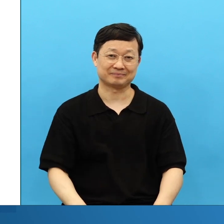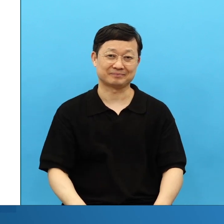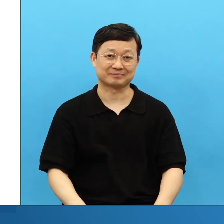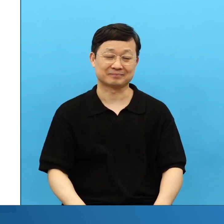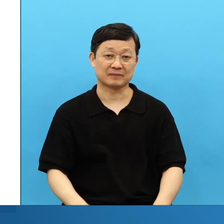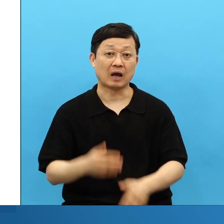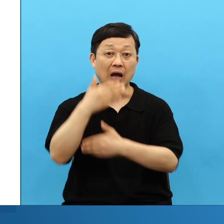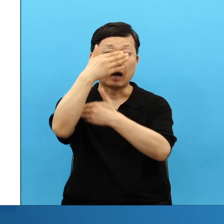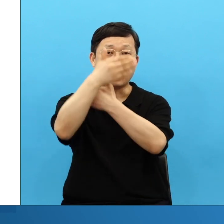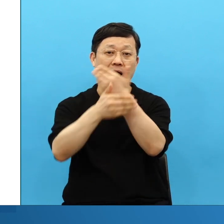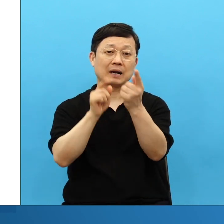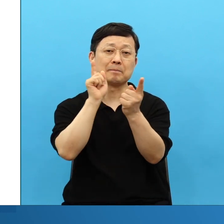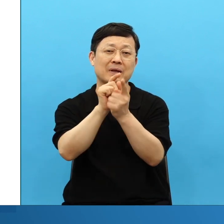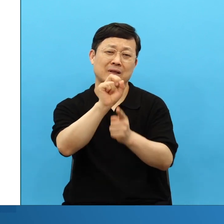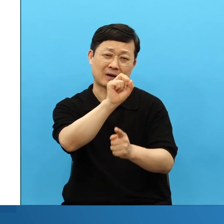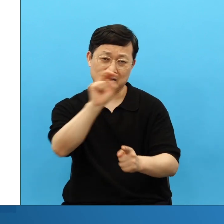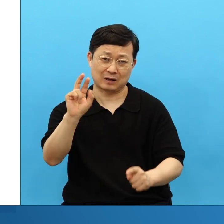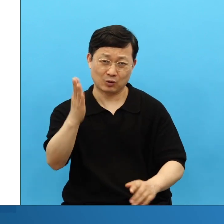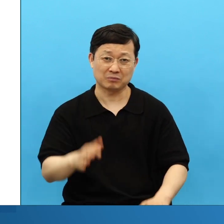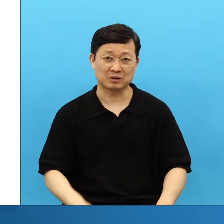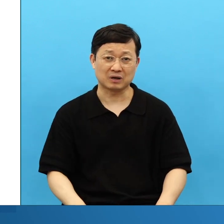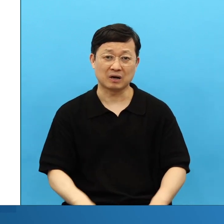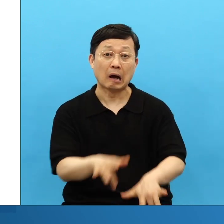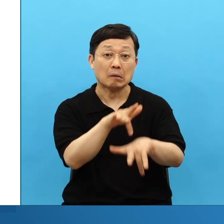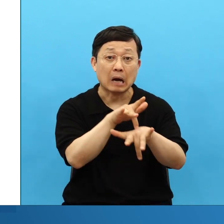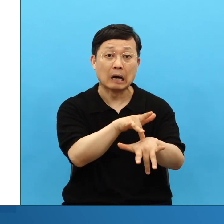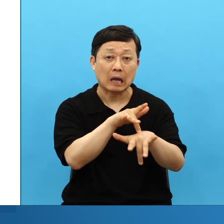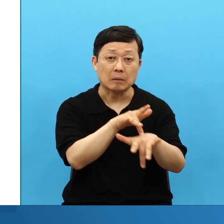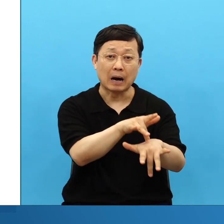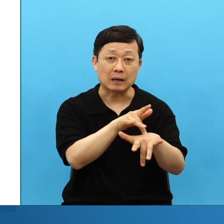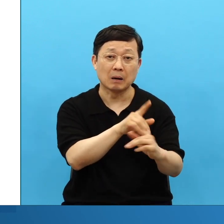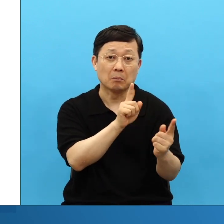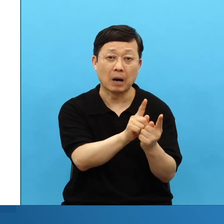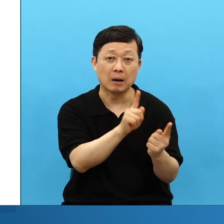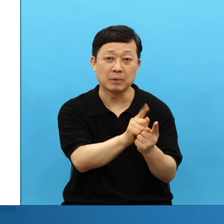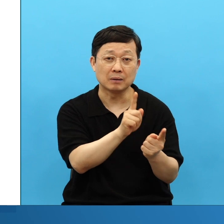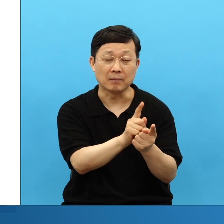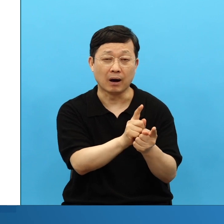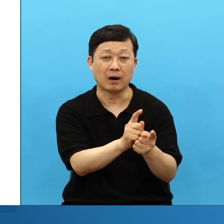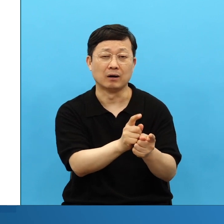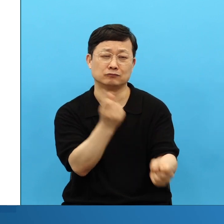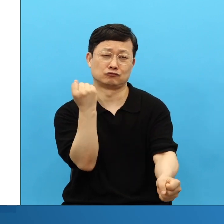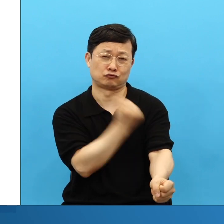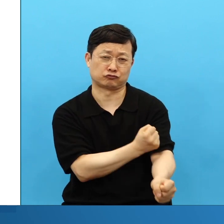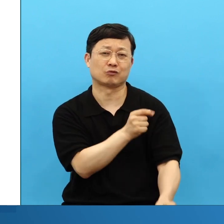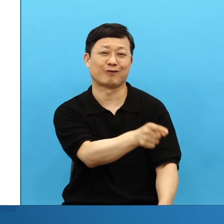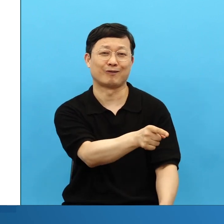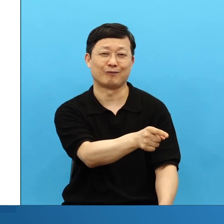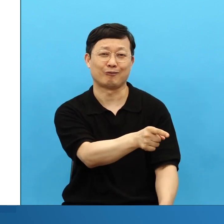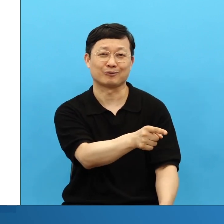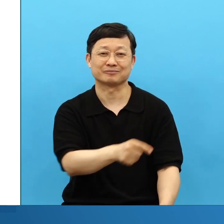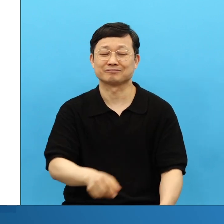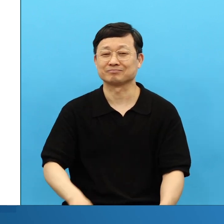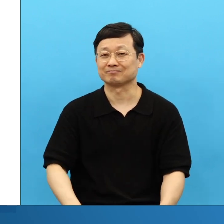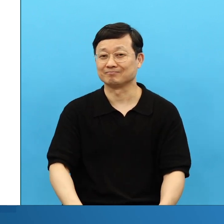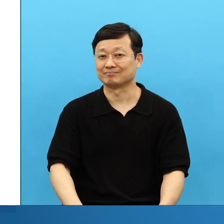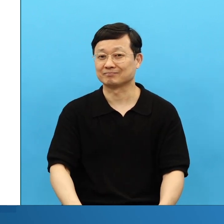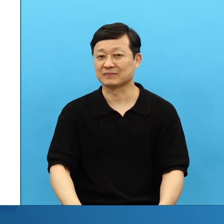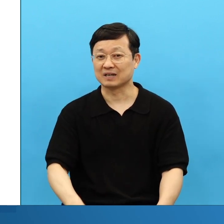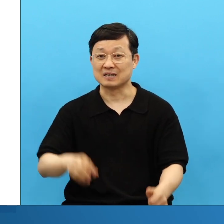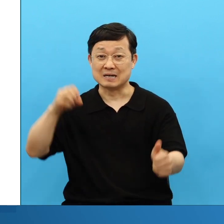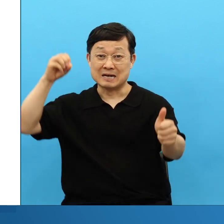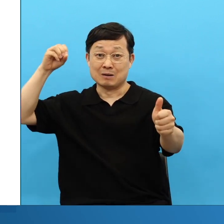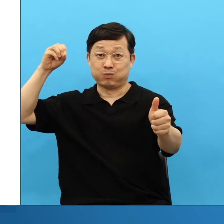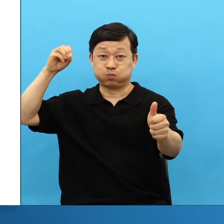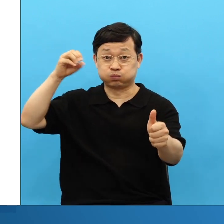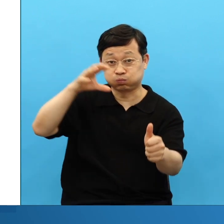안 만들려고 몸부림을 치도 만나져 버리는 거죠. 중독의 흐름 속으로 가버리는 거예요. 빛을 쓰일